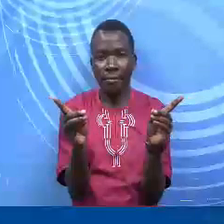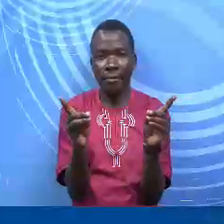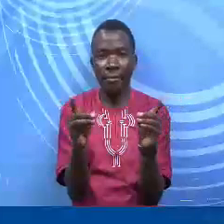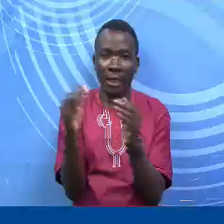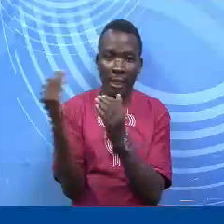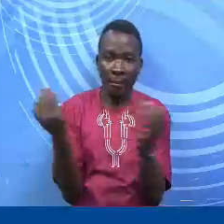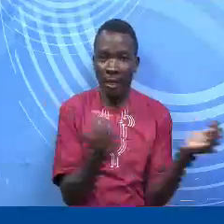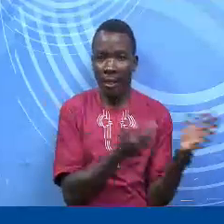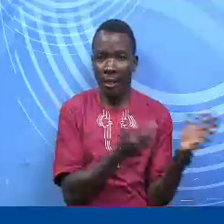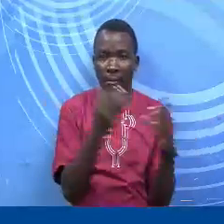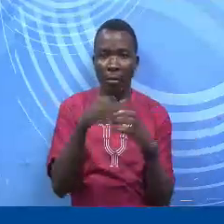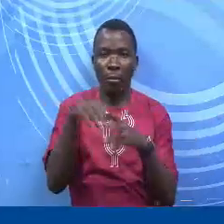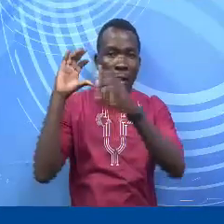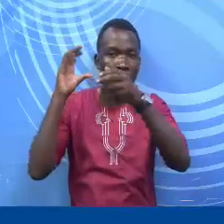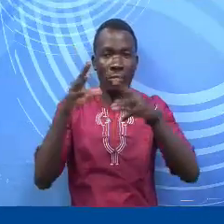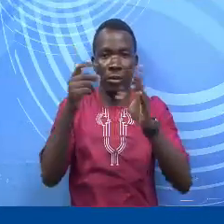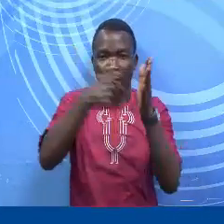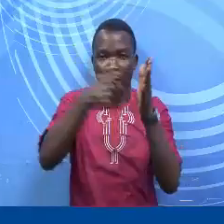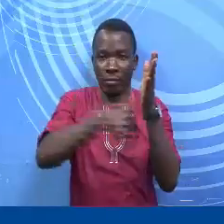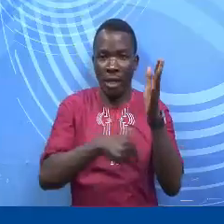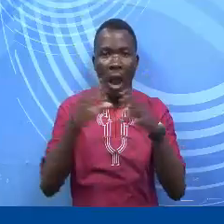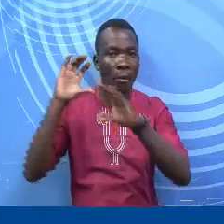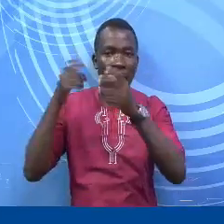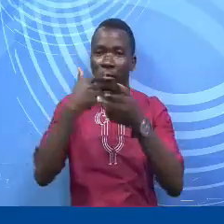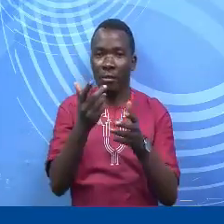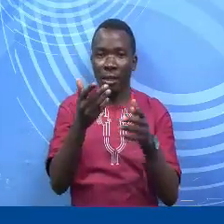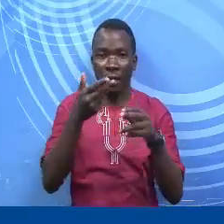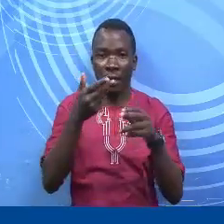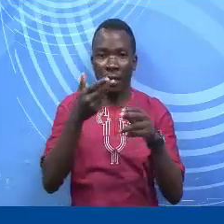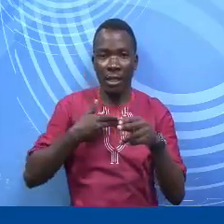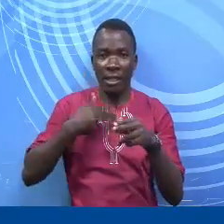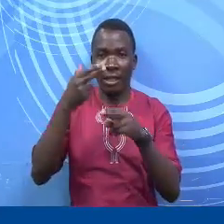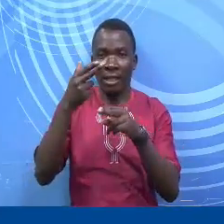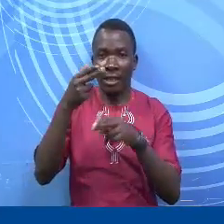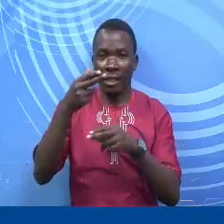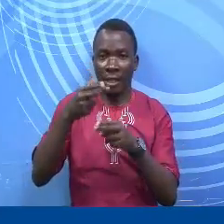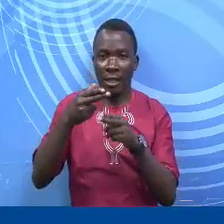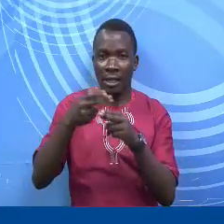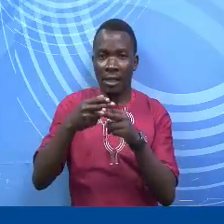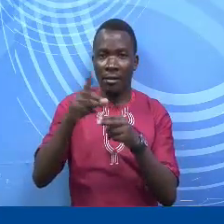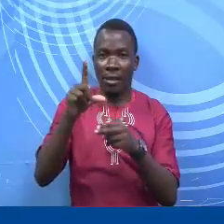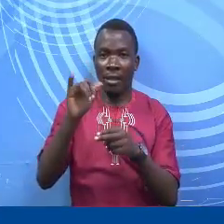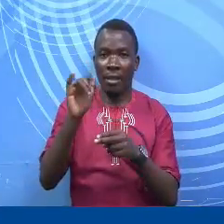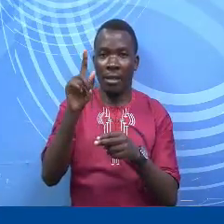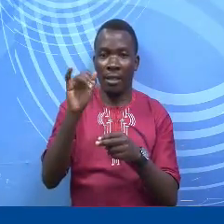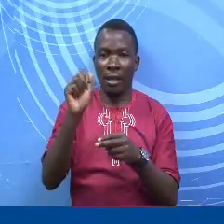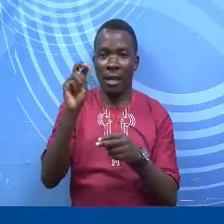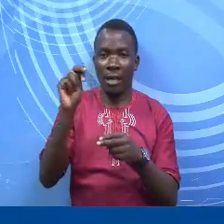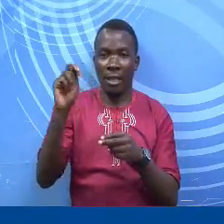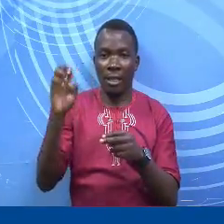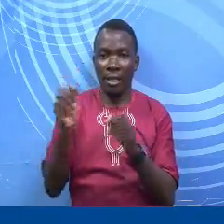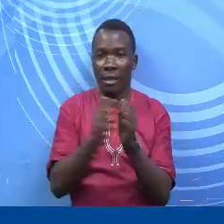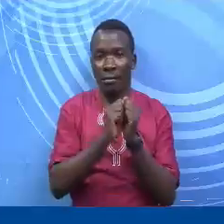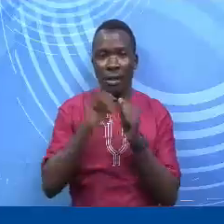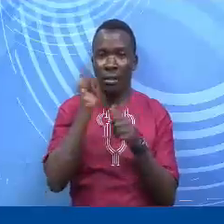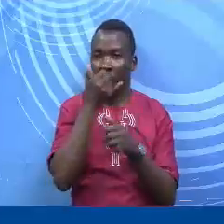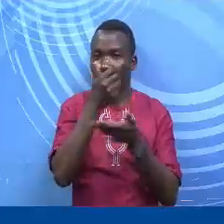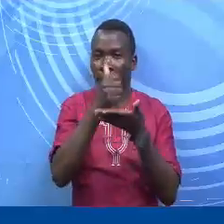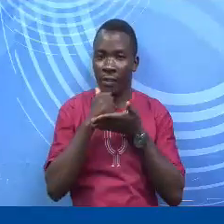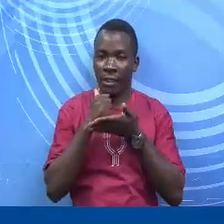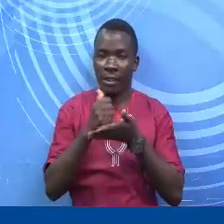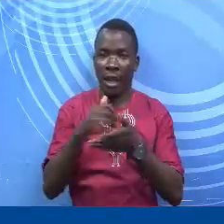Eka mbaye kaze makuru ku buryo burambuye na makuru mujye kugezwa nange Liliane Hiradukunda nkaba ndi kumwe na Musabye Imana Joseph ugiye kumfasha kugira ngo